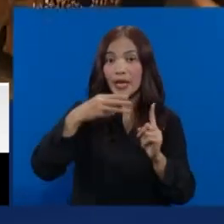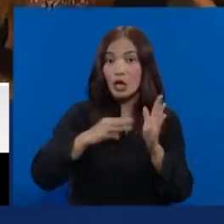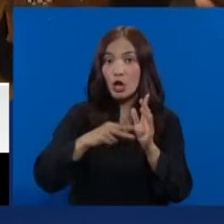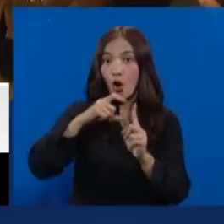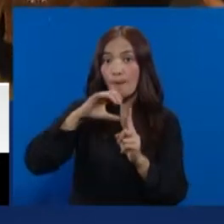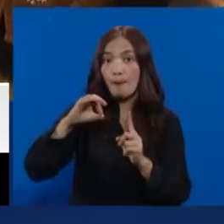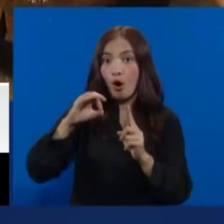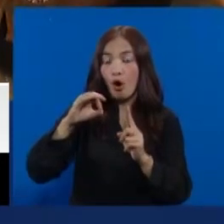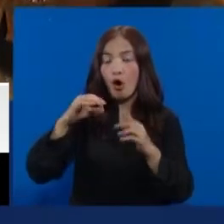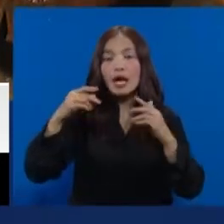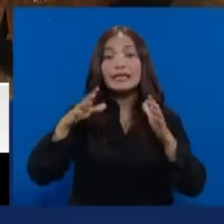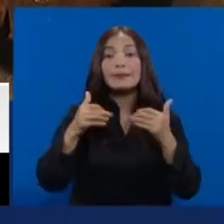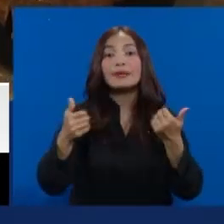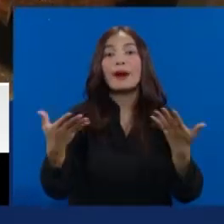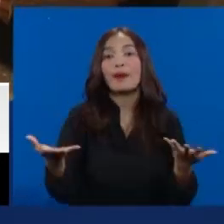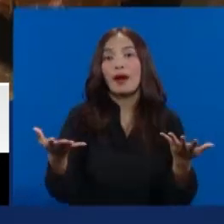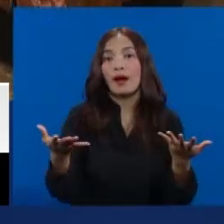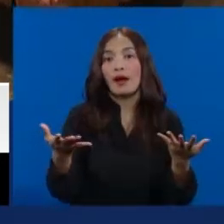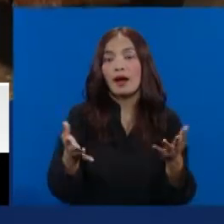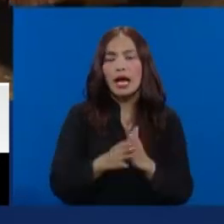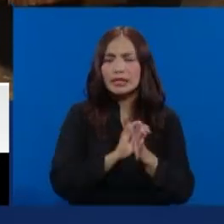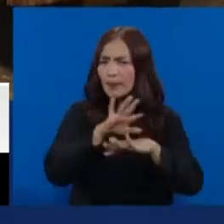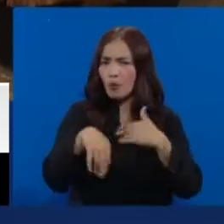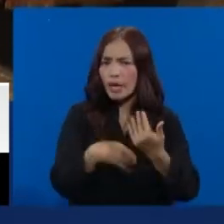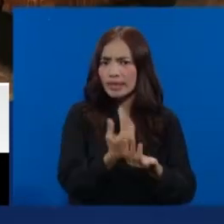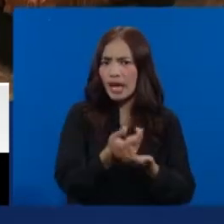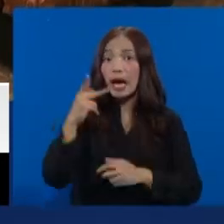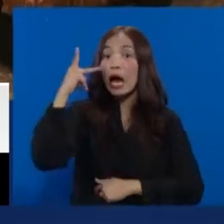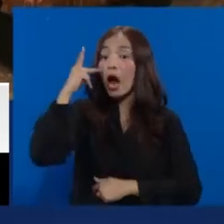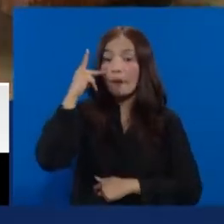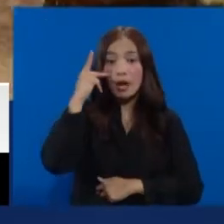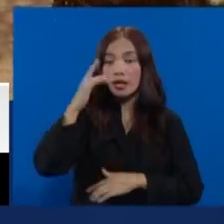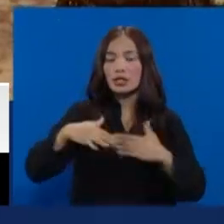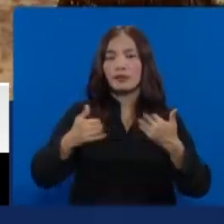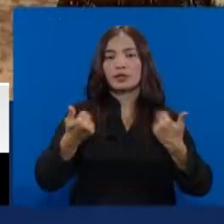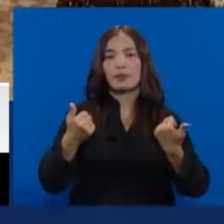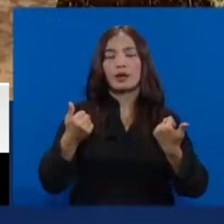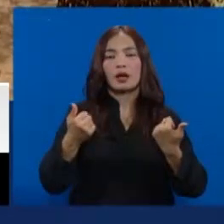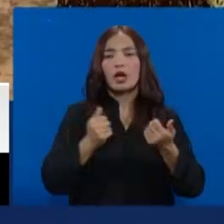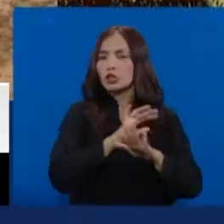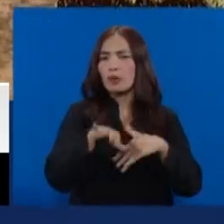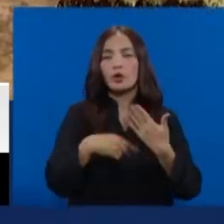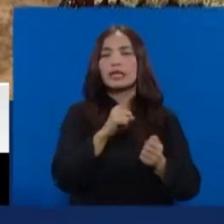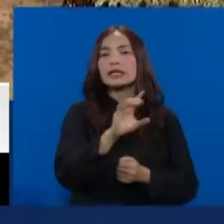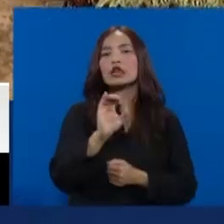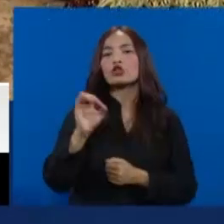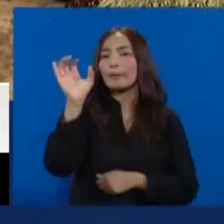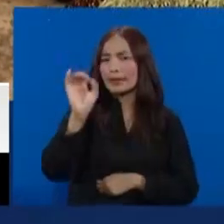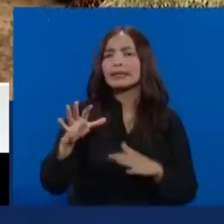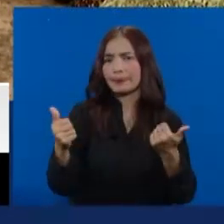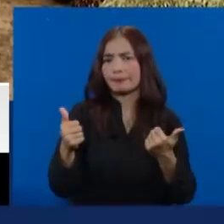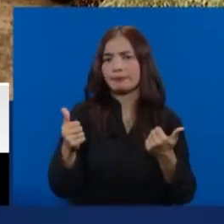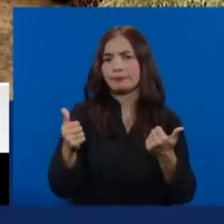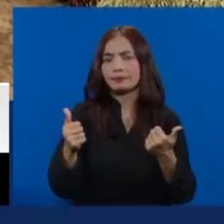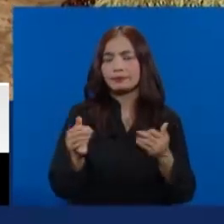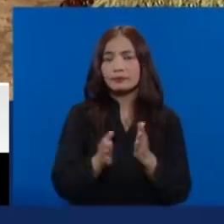Memang berdasarkan pantauan kami, sejumlah pengamanan dan juga persiapan bisa dikatakan hampir 100% sudah siap, di